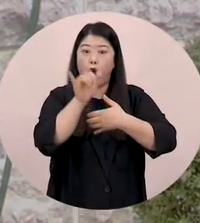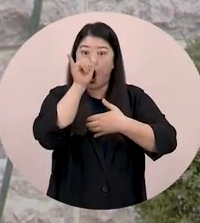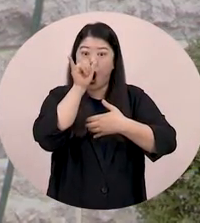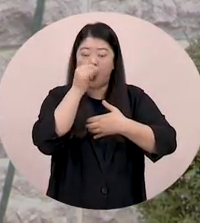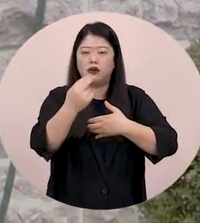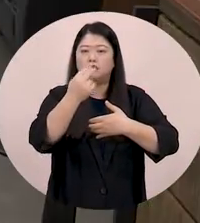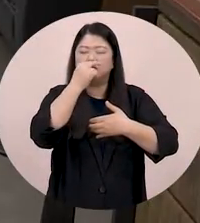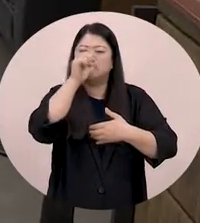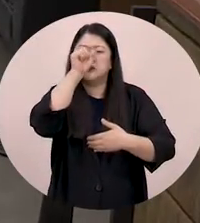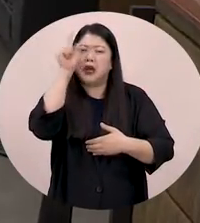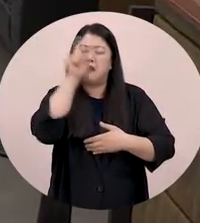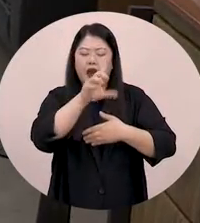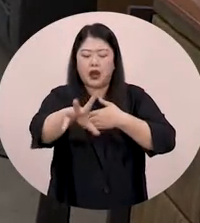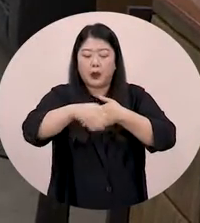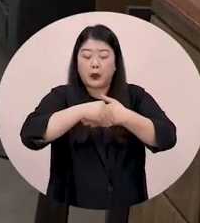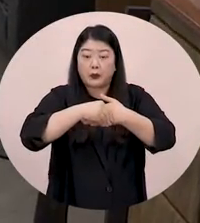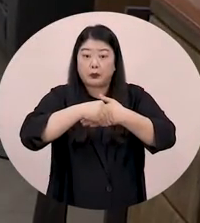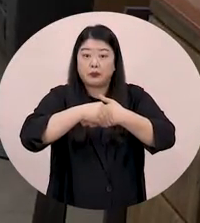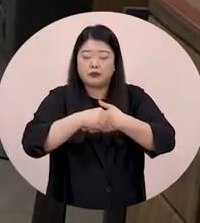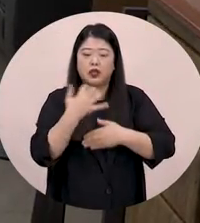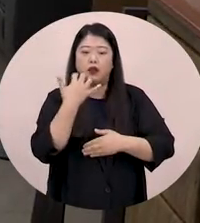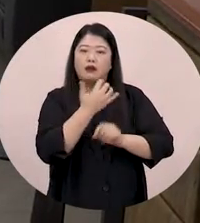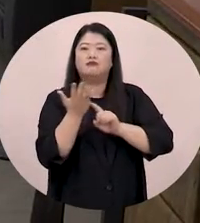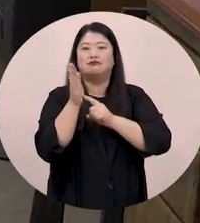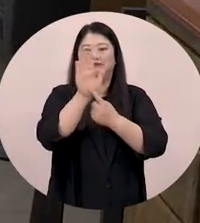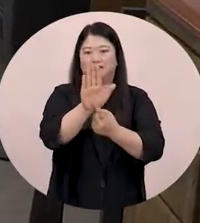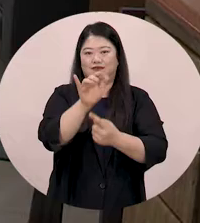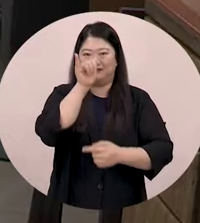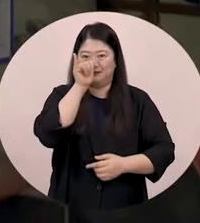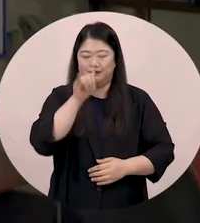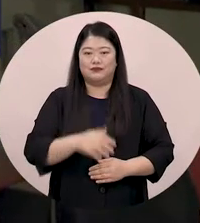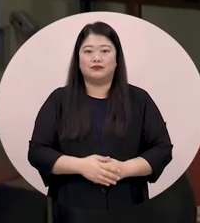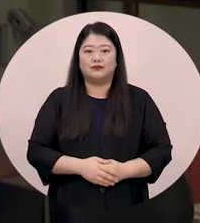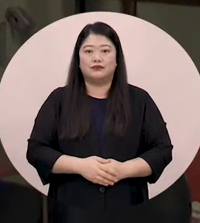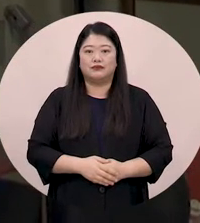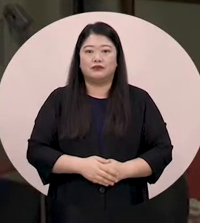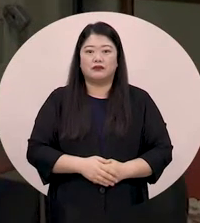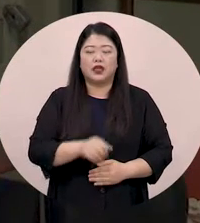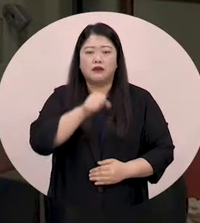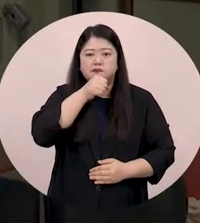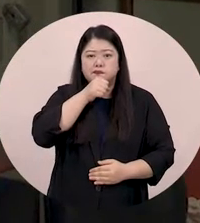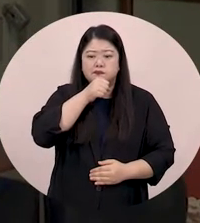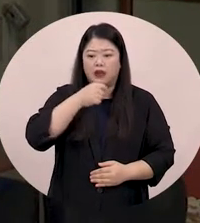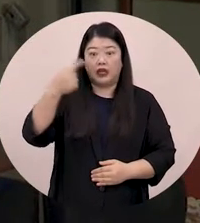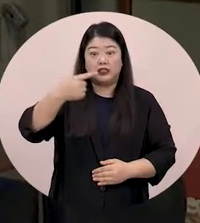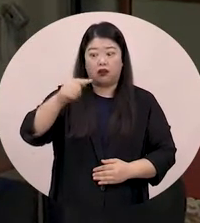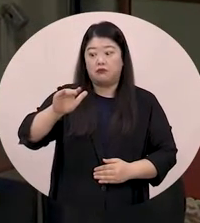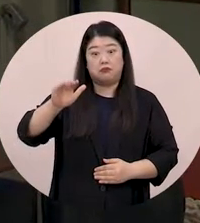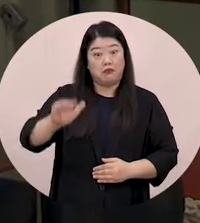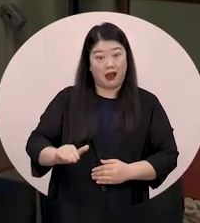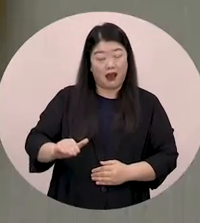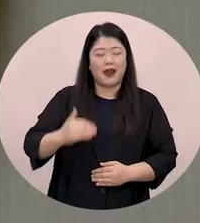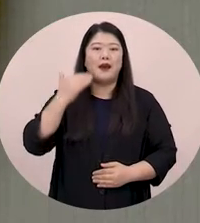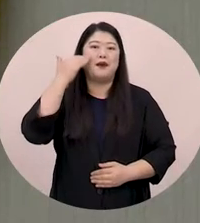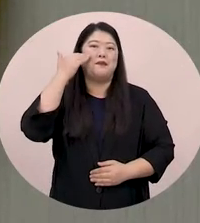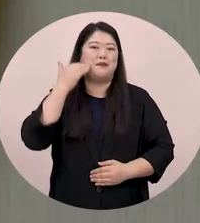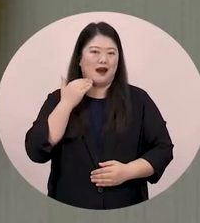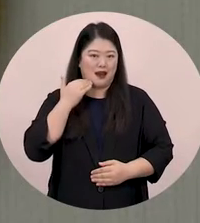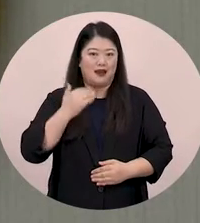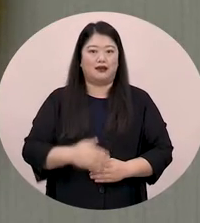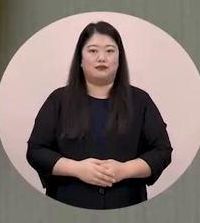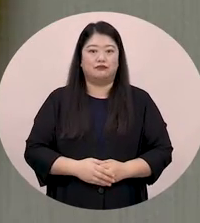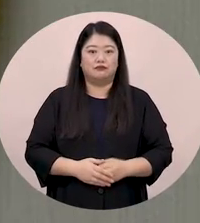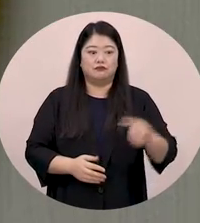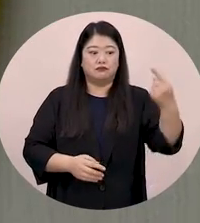측정기는 스마트 센서를 통해 실내 이산화탄소 농도를 실시간으로 알려줍니다. 이산화탄소 농도가 1000ppm